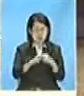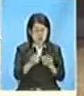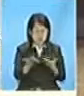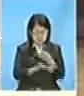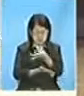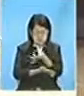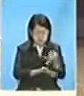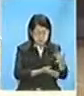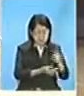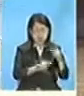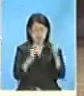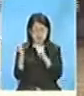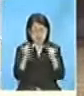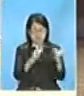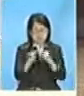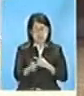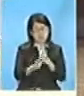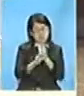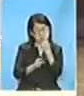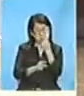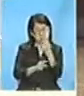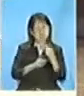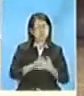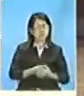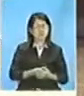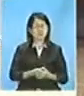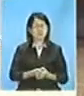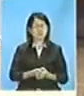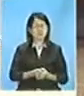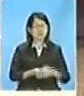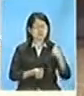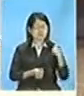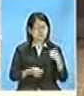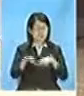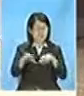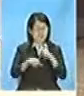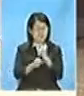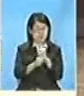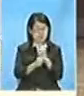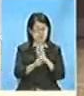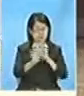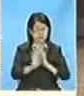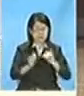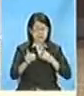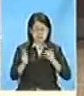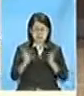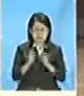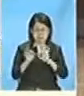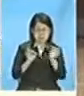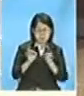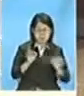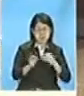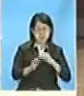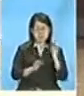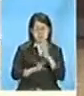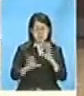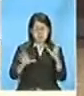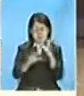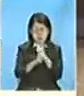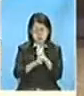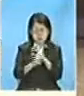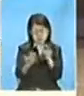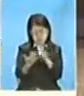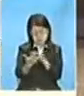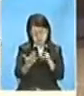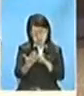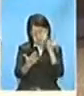ารณาในชั้นของสภาผู้แทนราษฎรโดยมีรูปแบบที่มีความกระทัดรัดสรุปและอ่านได้เข้าใจม